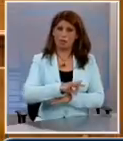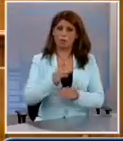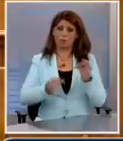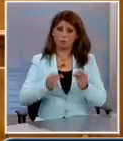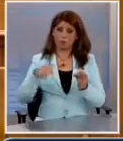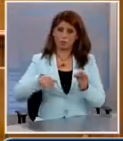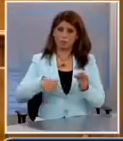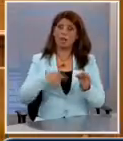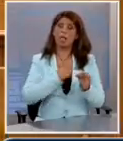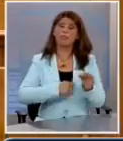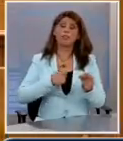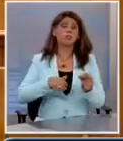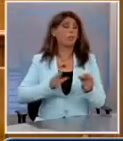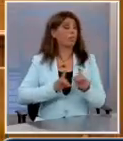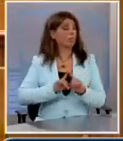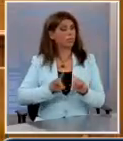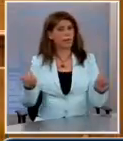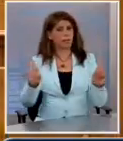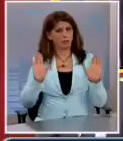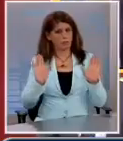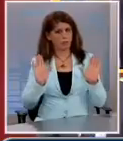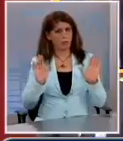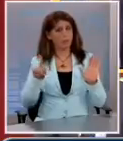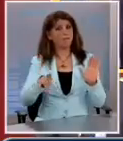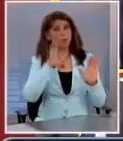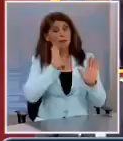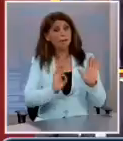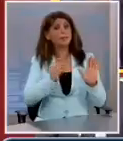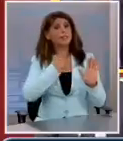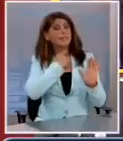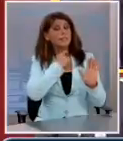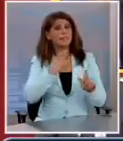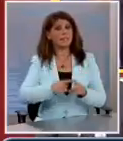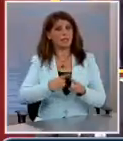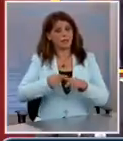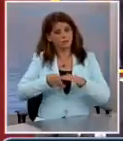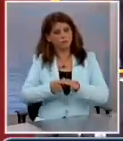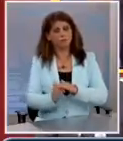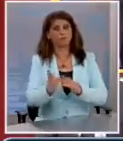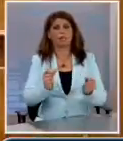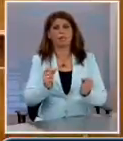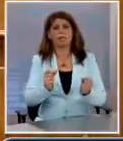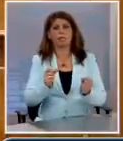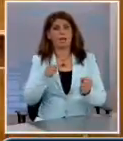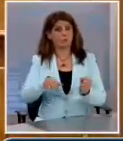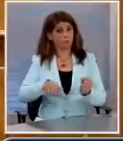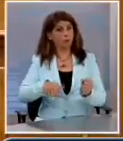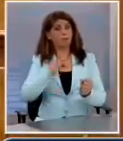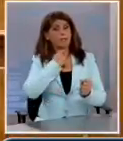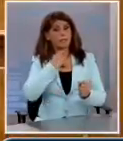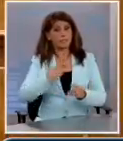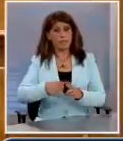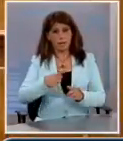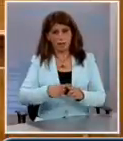συζητάμε σήμερα δυστυχώς δεν έχει καμία σχέση με αυτό το οποίο πραγματικά χρειάζεται η χώρα για να βγει από την κρίση. Αυτό το οποίο σήμερα χρειάζεται η